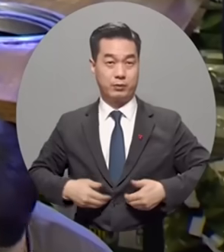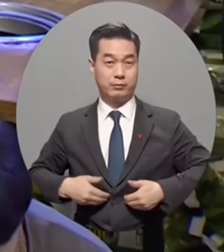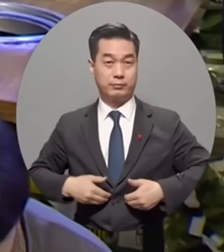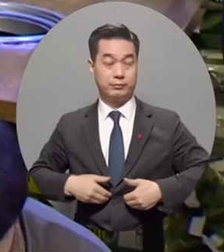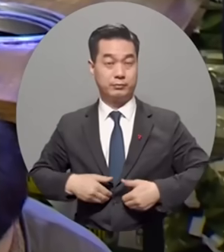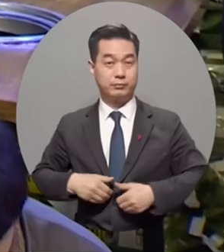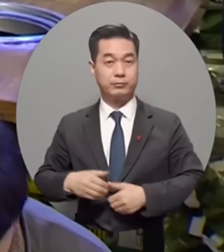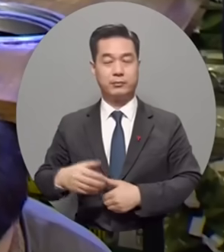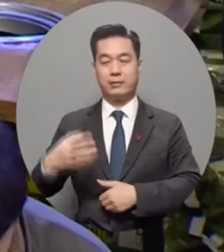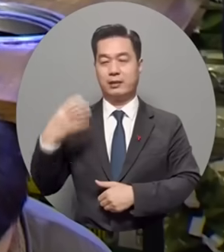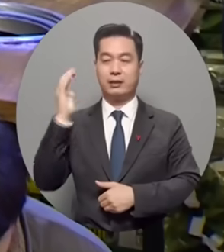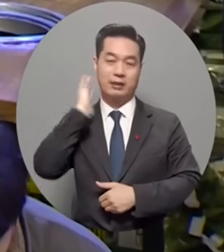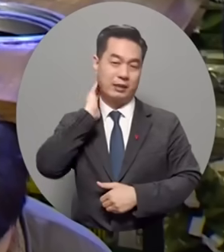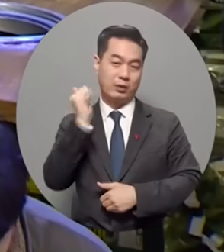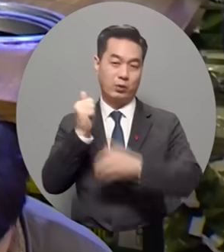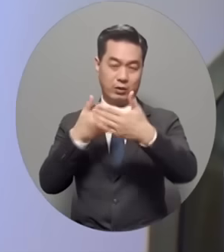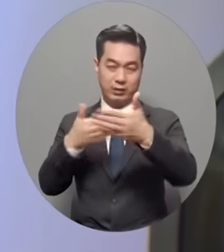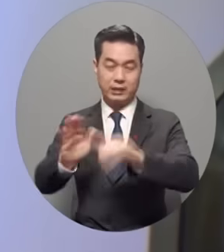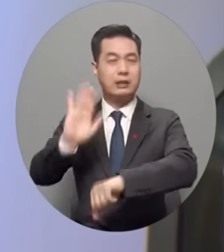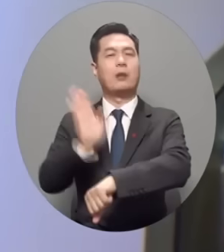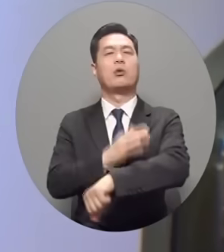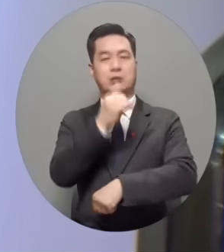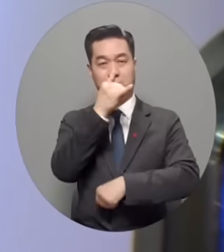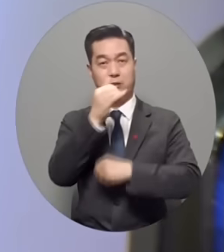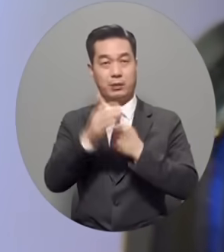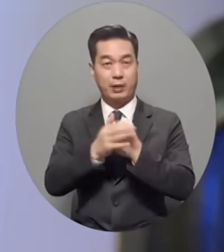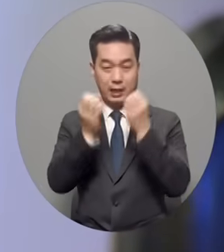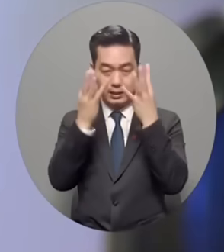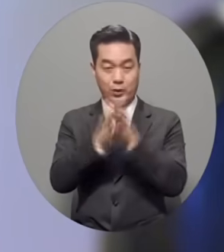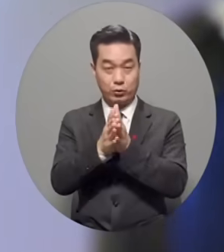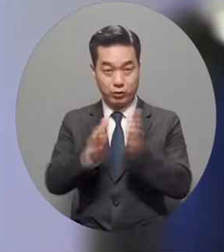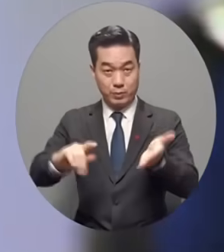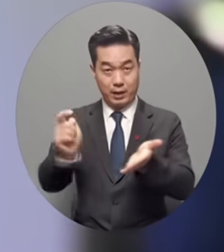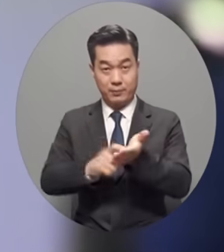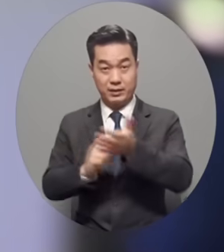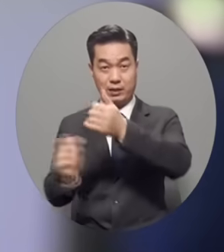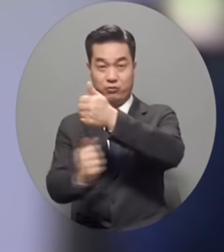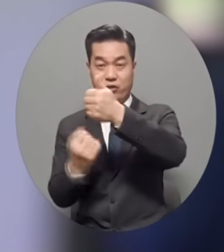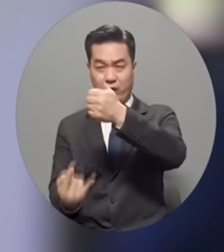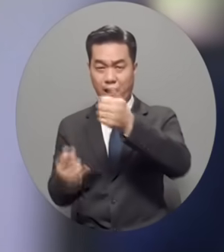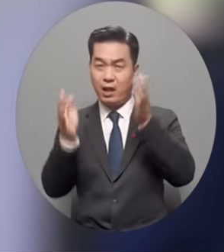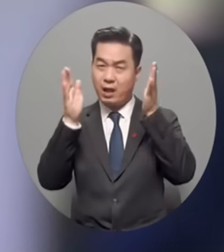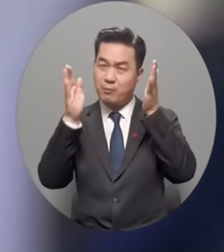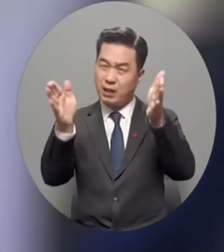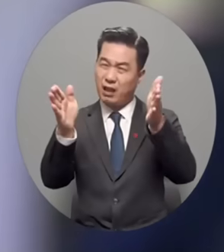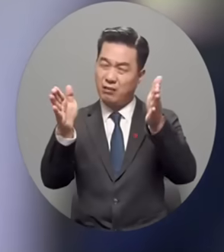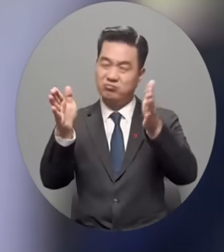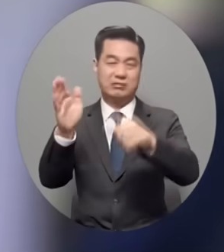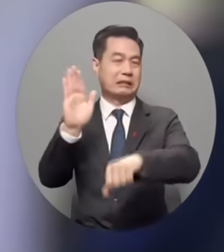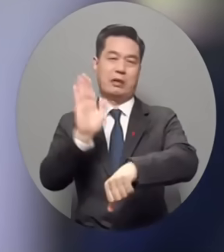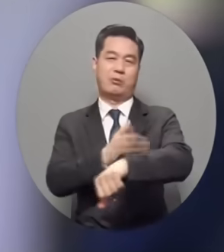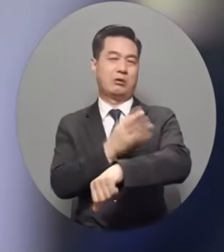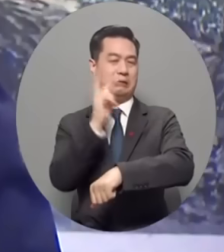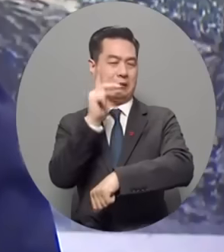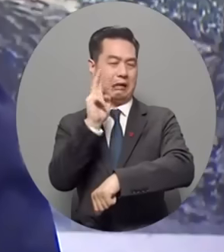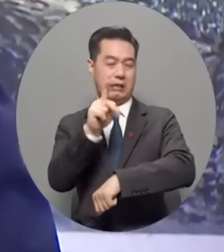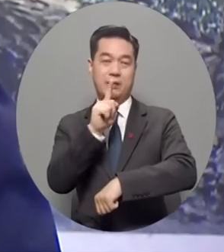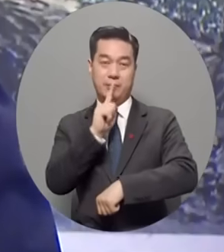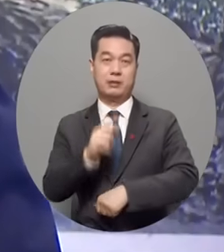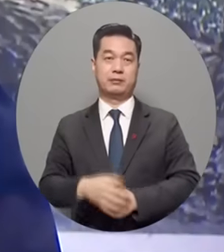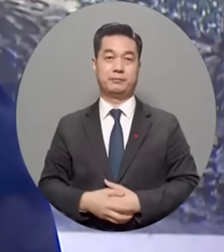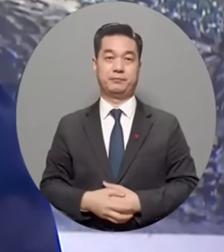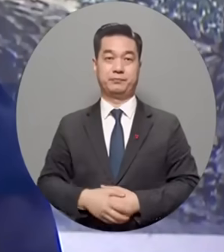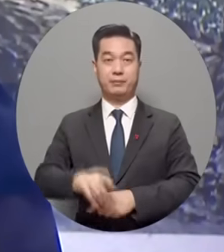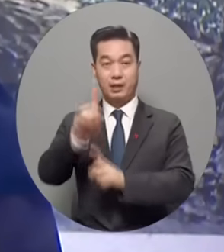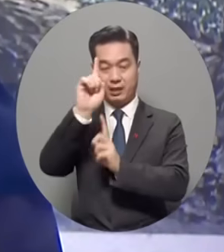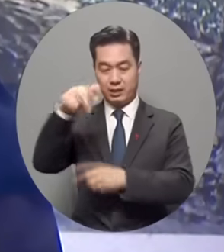대통령실에 있다고 직시하면서 새로 출범한 한동훈 비대위 역시 방향을 잘못 설정했다고 평가했습니다.